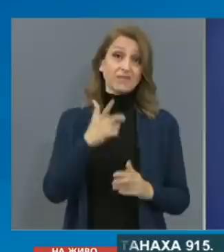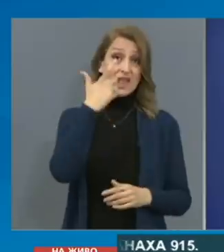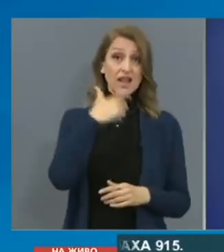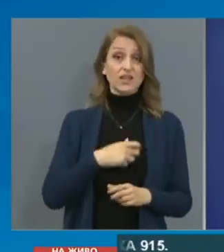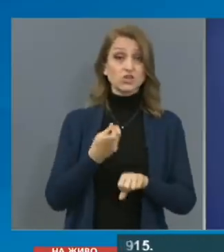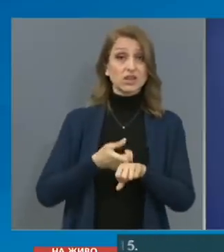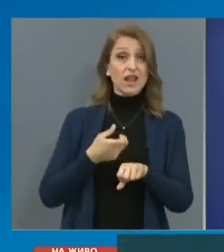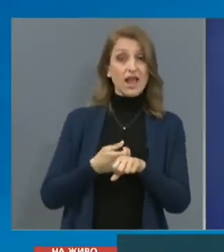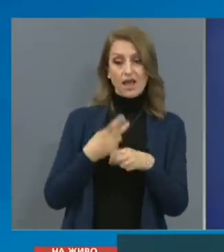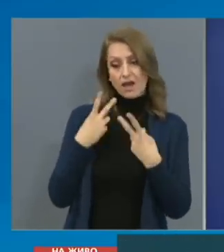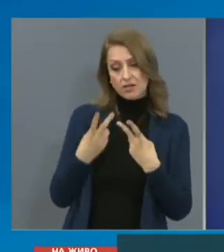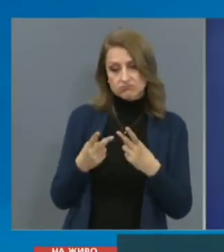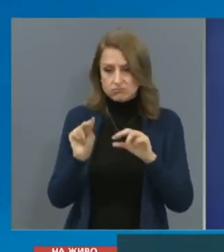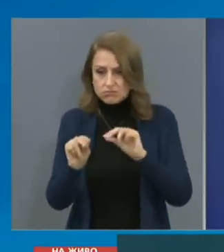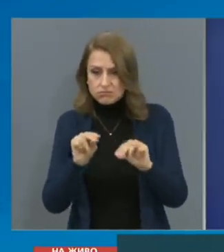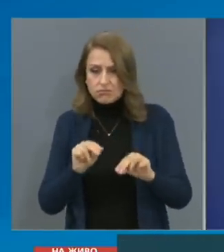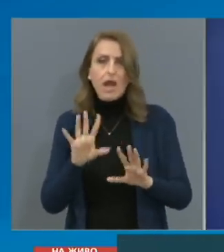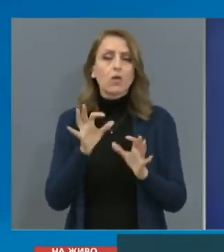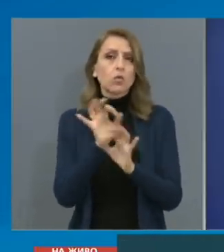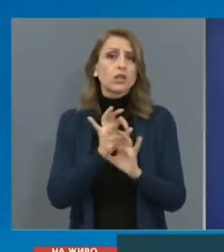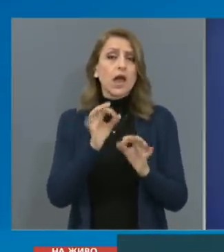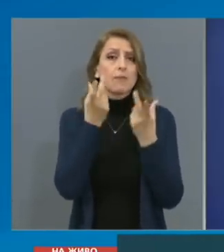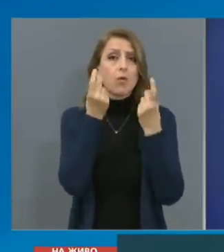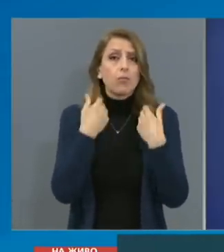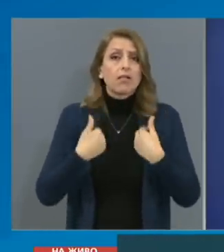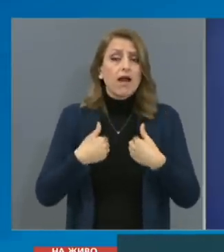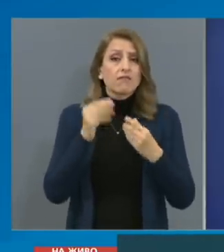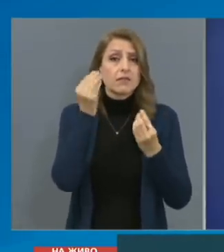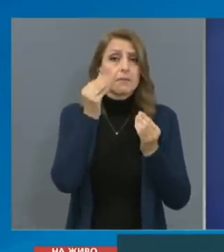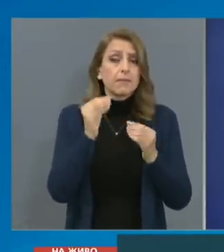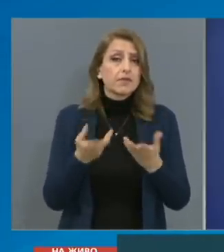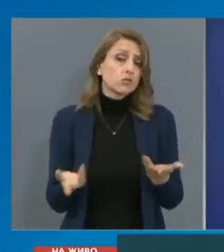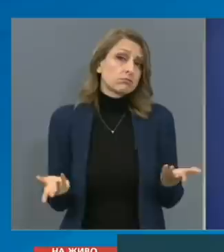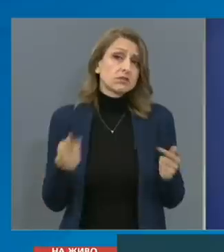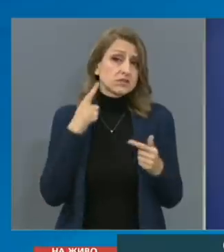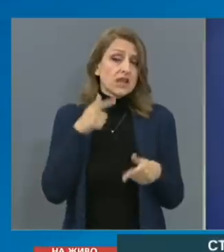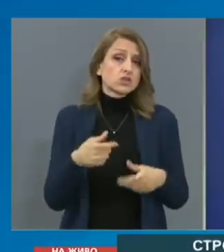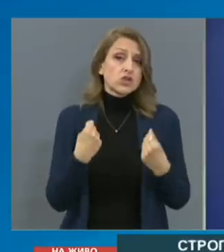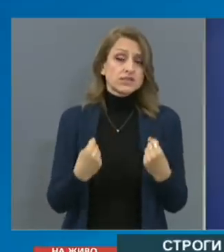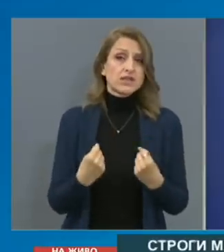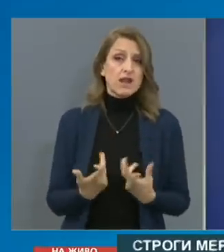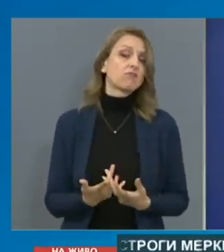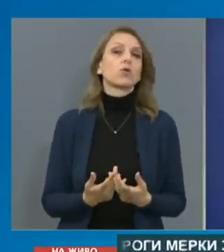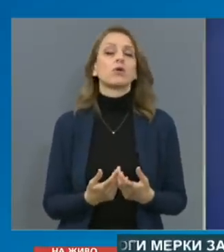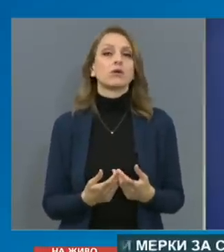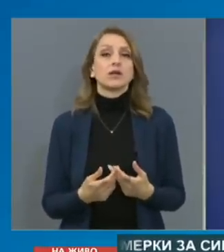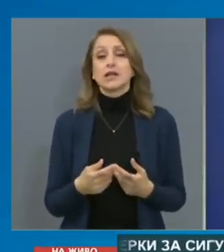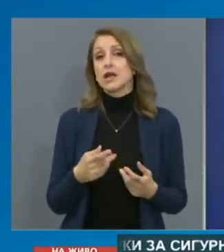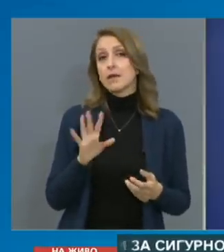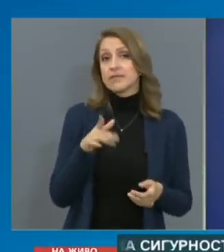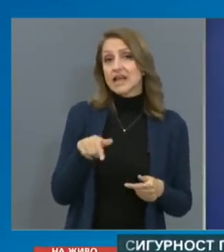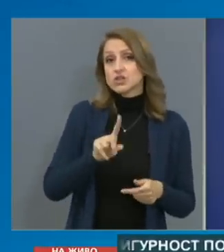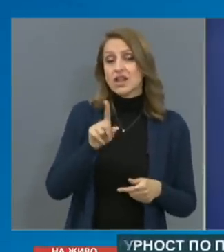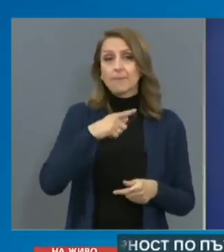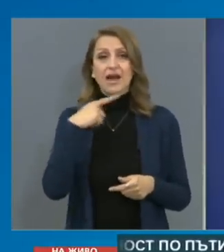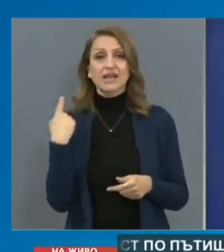на база на клиничните симптоми. Ако то няма никакви клинични симптоми, не е необходимо да се прави нищо повече. Тоест няма, не би следвало да има риск за